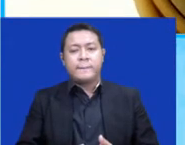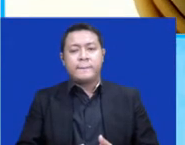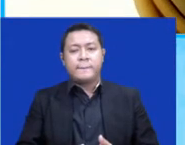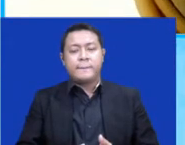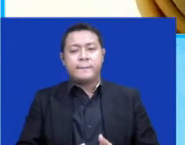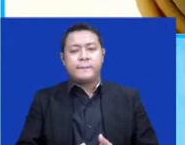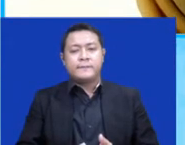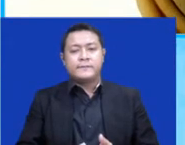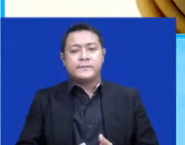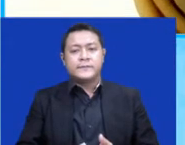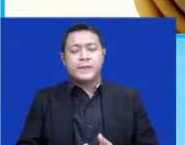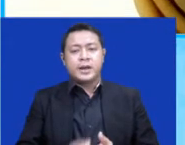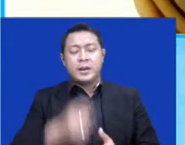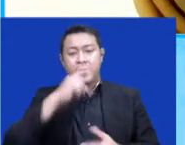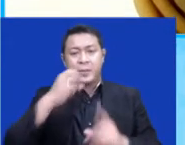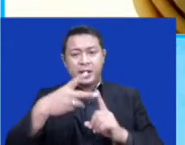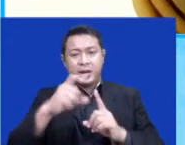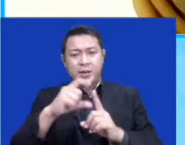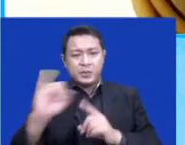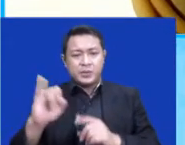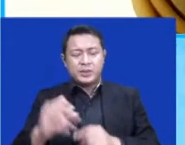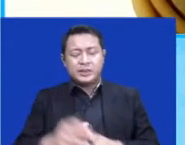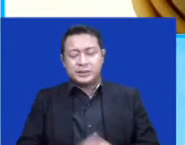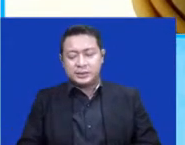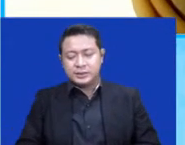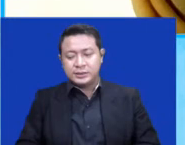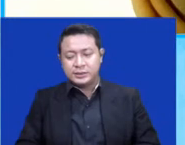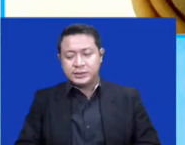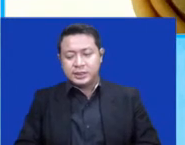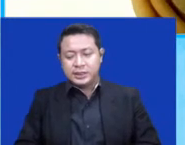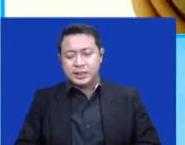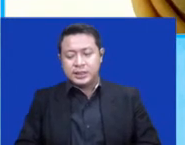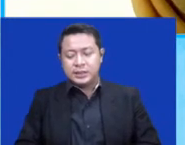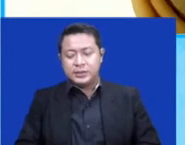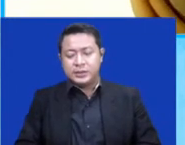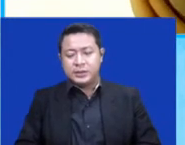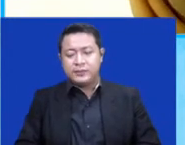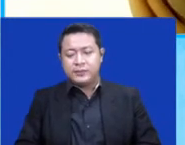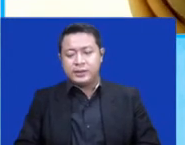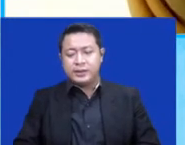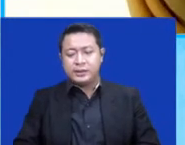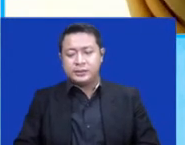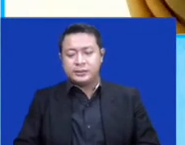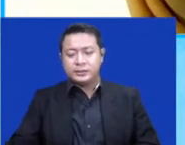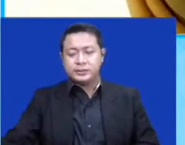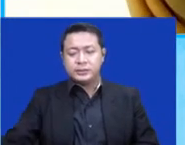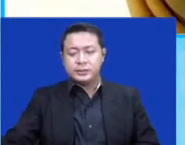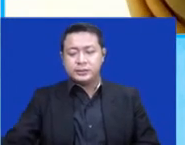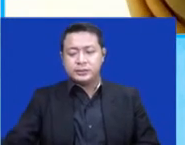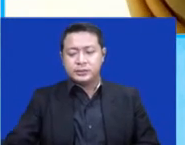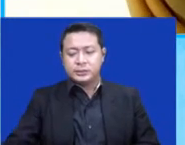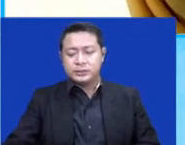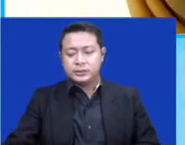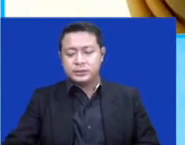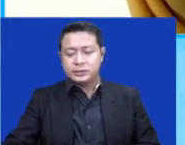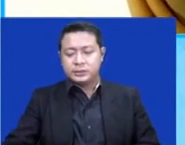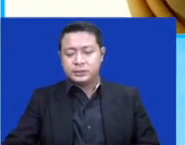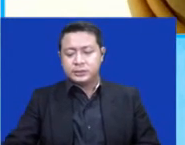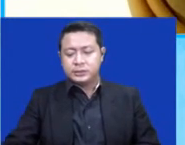Pak Budi nyalain dulu mic-nya. Pak Budi gini-gini kan gak ngerti Pak Budi ngomong apa. Pak Budi nyalain dulu